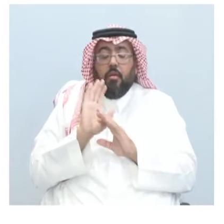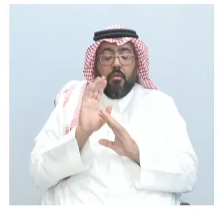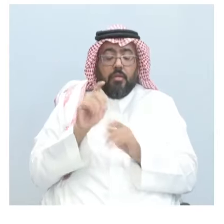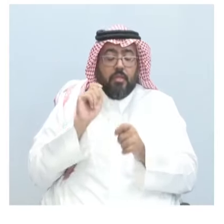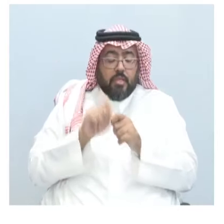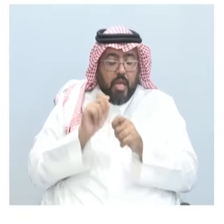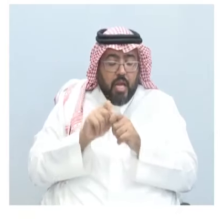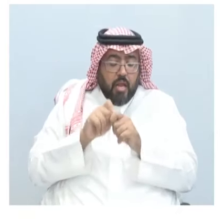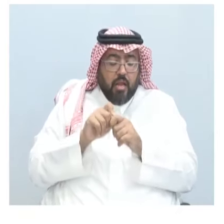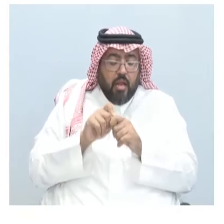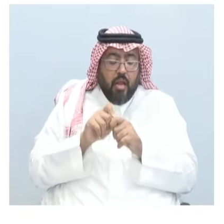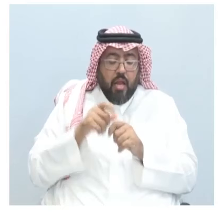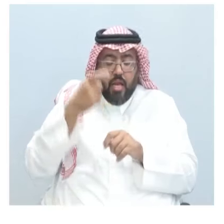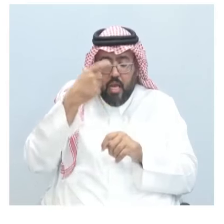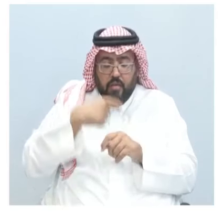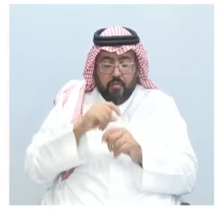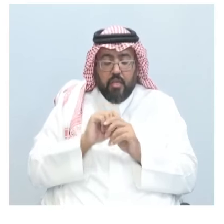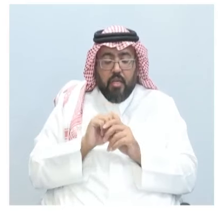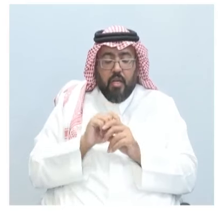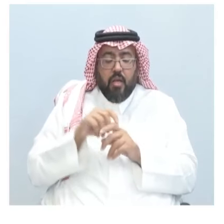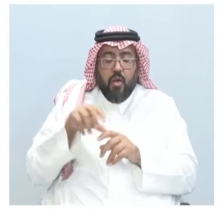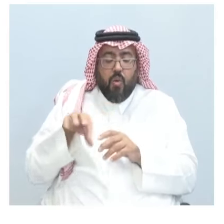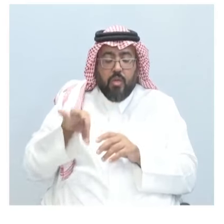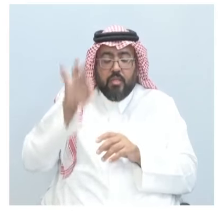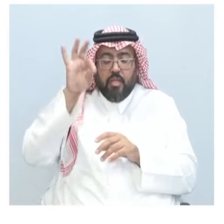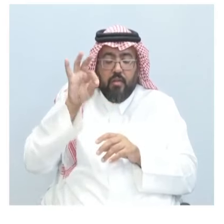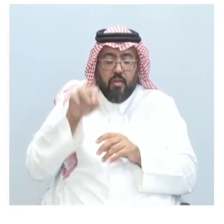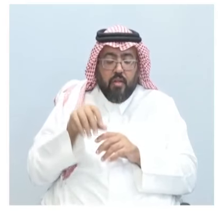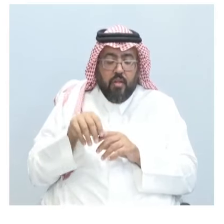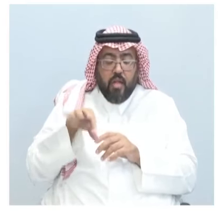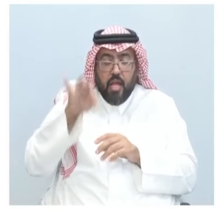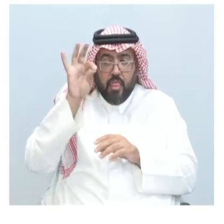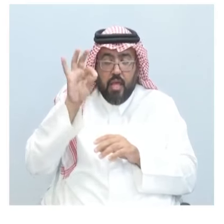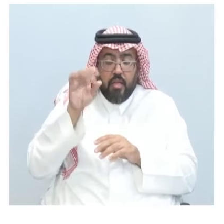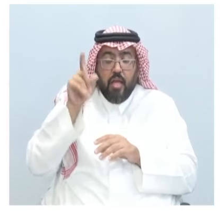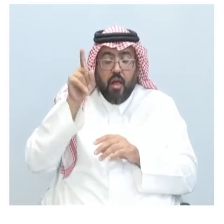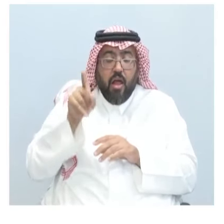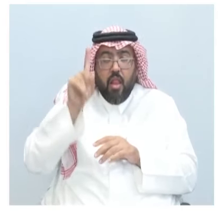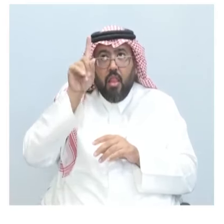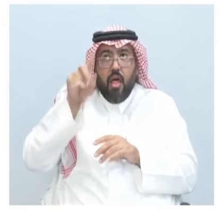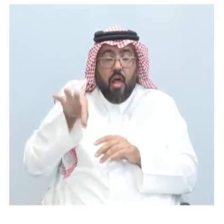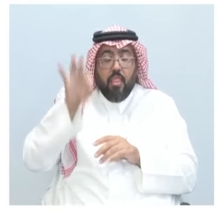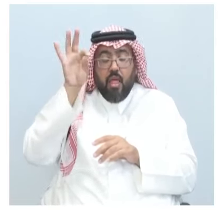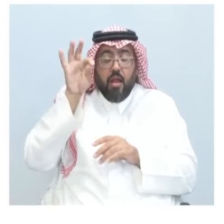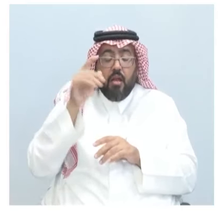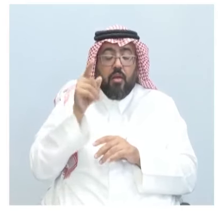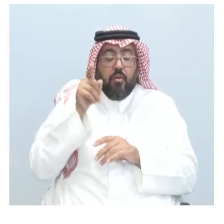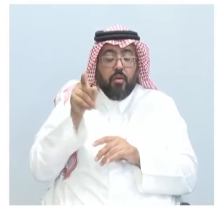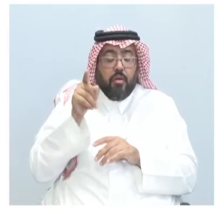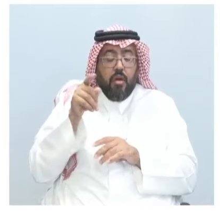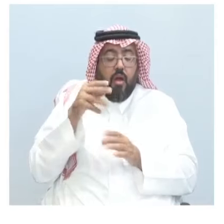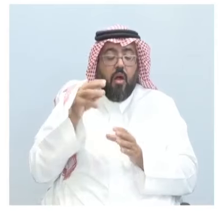واصطنعتك لنفسي اي اصطفيتك واخترتك لوحي